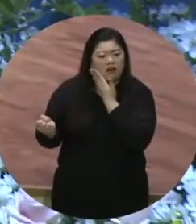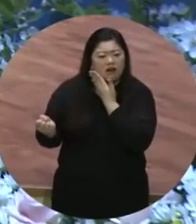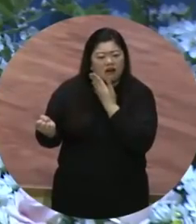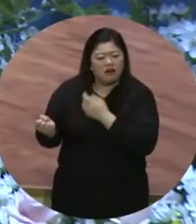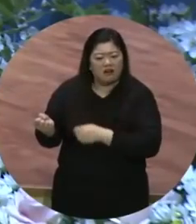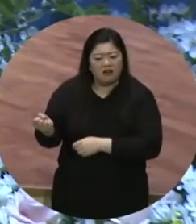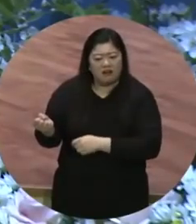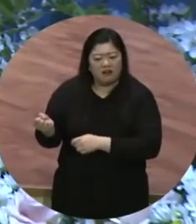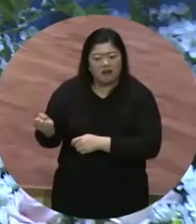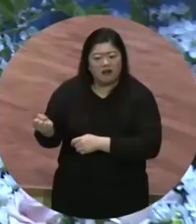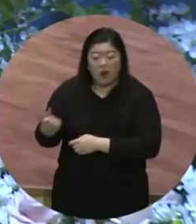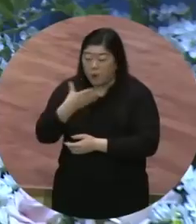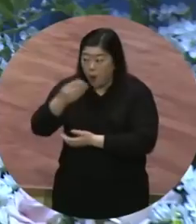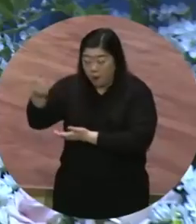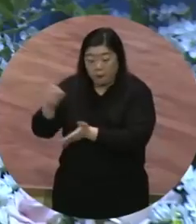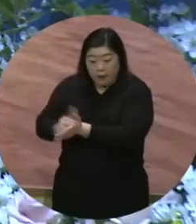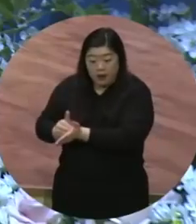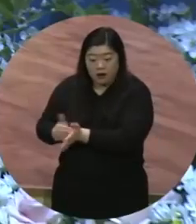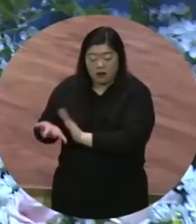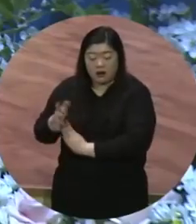영적으로 잠자고 있어요.